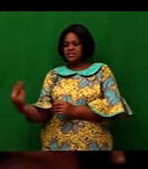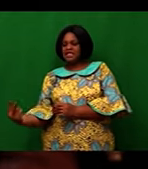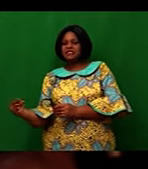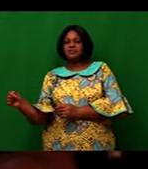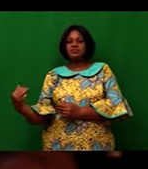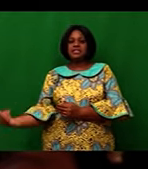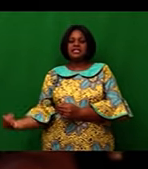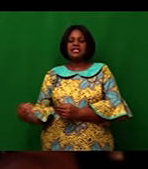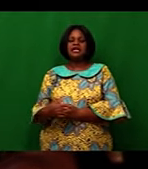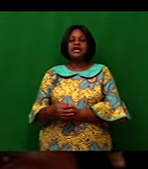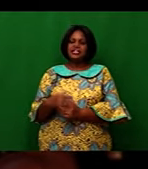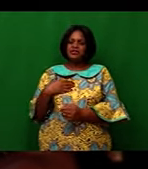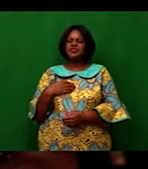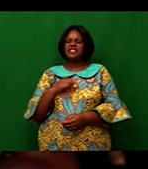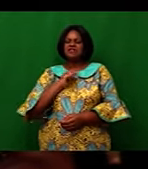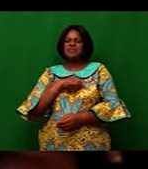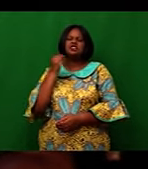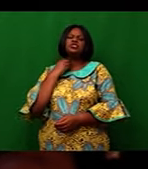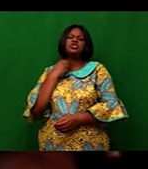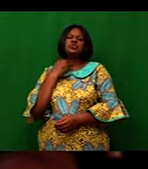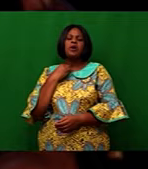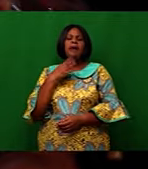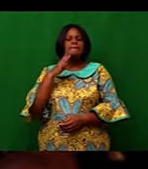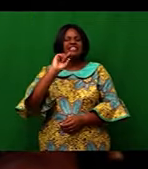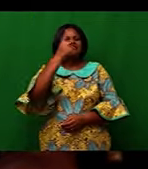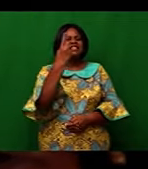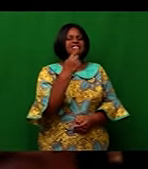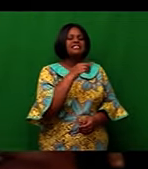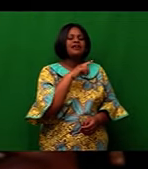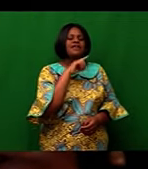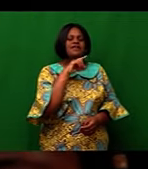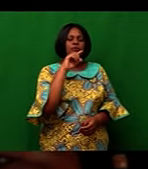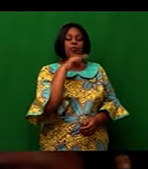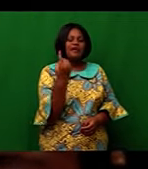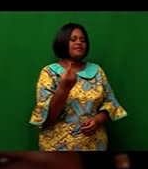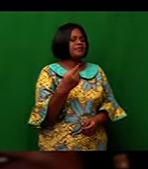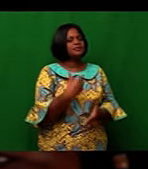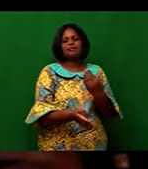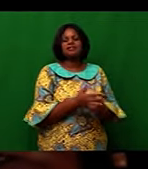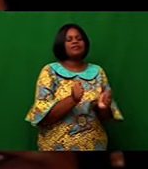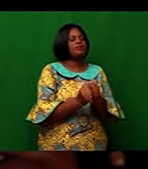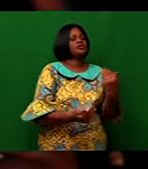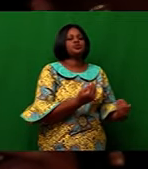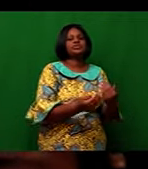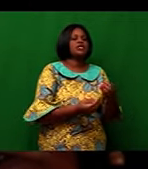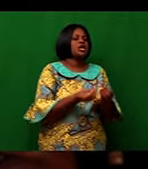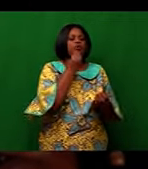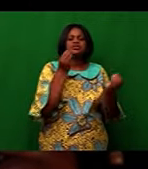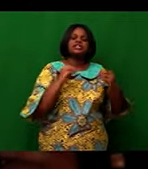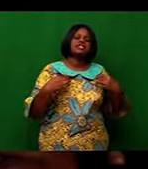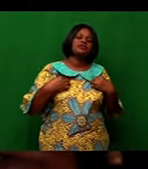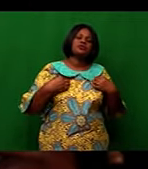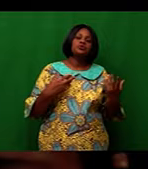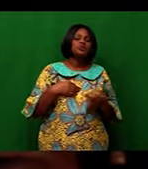vanenge vachitambudzika nevana mukatarisa mazano kune vari kuitirwa mabarika vachona vazhinji vacho munongomuka muchinzwa kuti munhu amuka